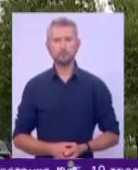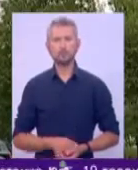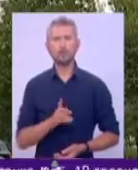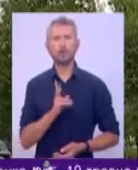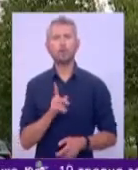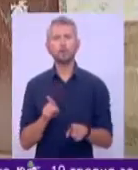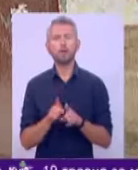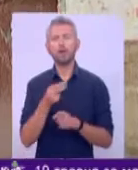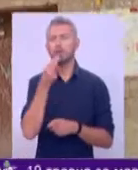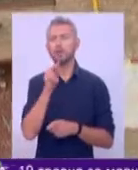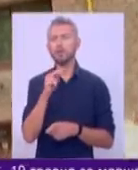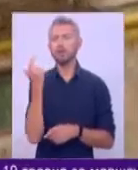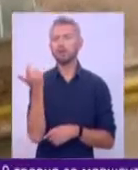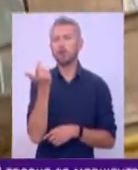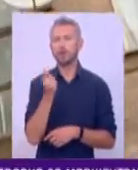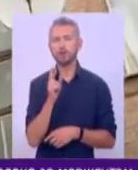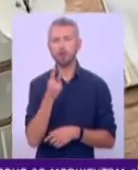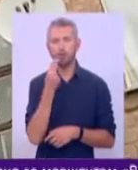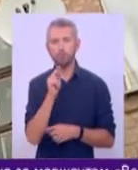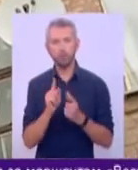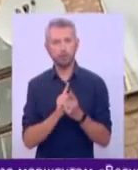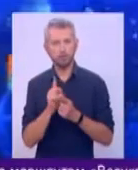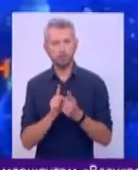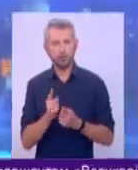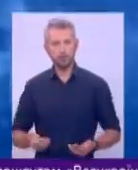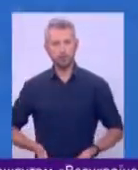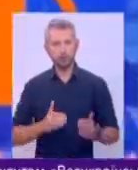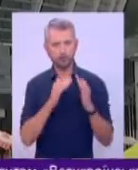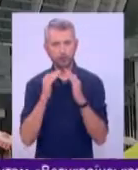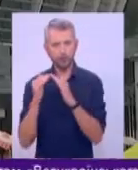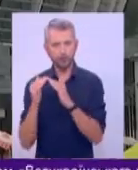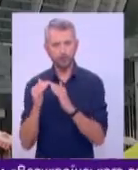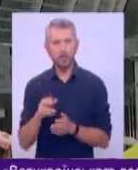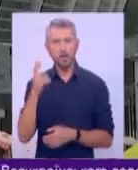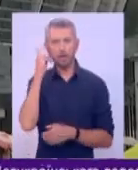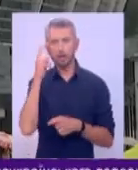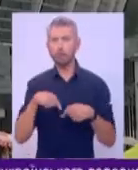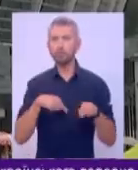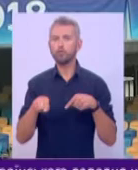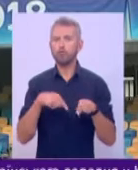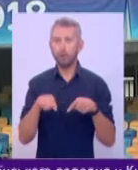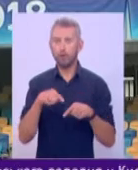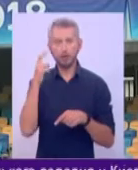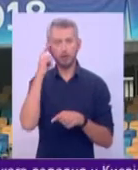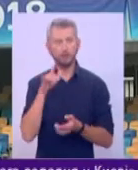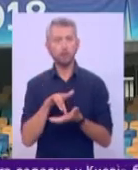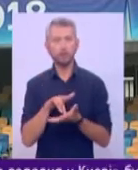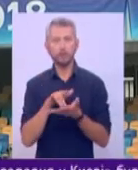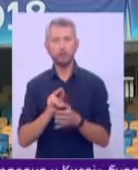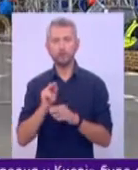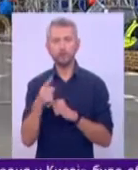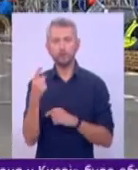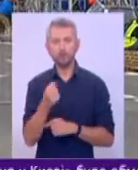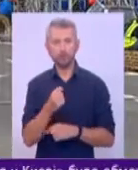Хто такий ефективний власник і як модернізувати житловий фонд? Київ футбольний, Київ туристичний. За